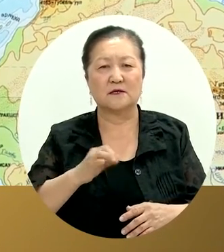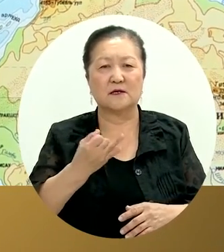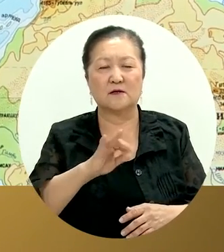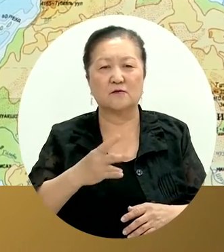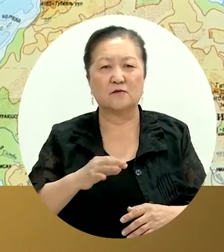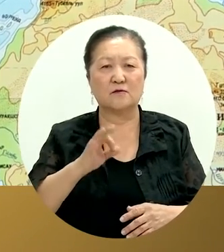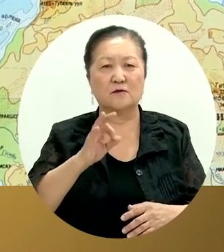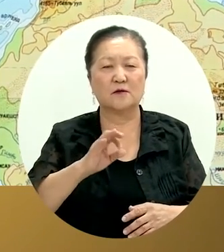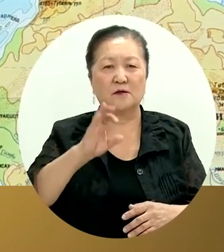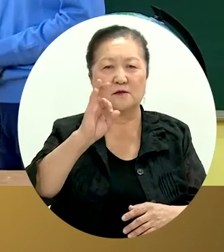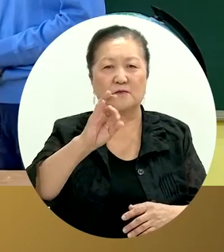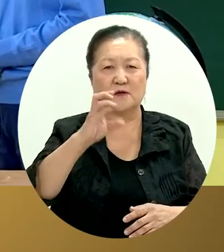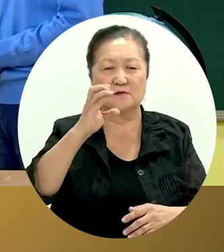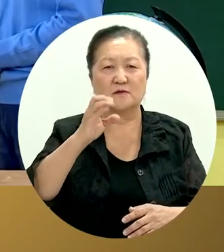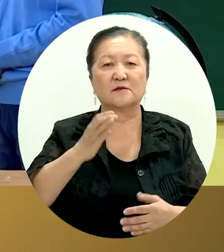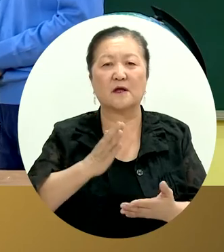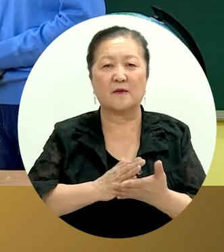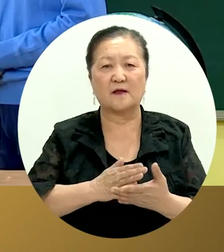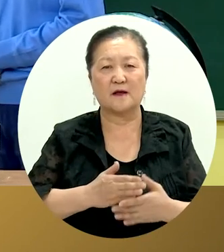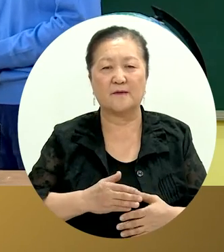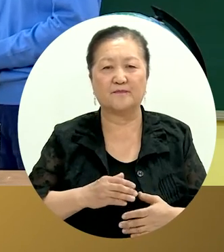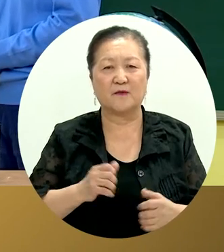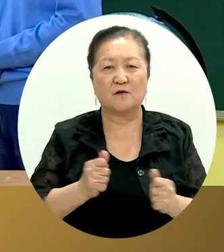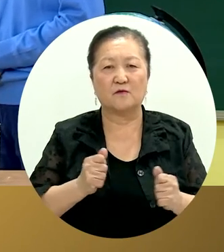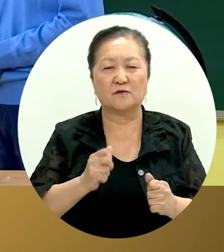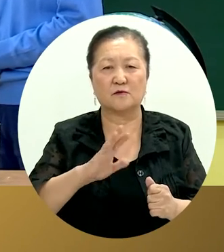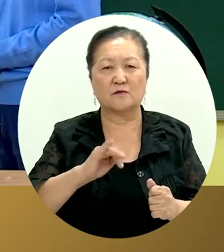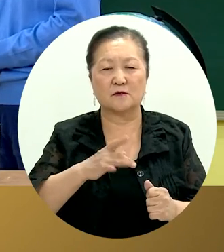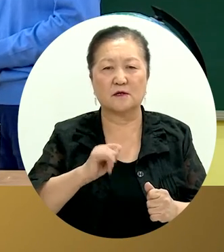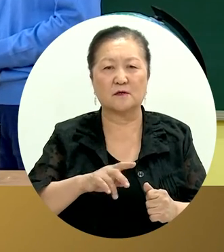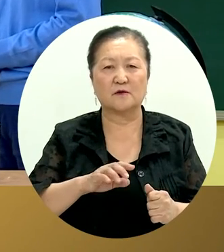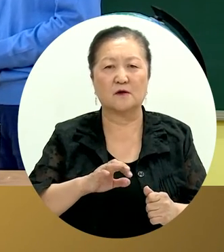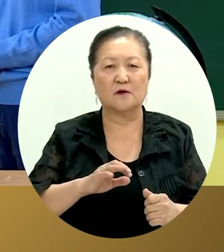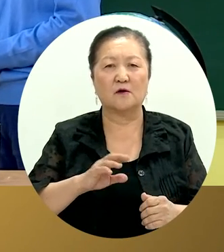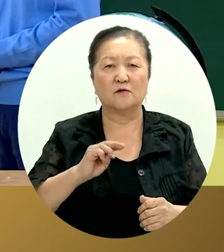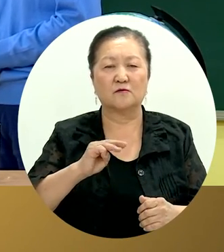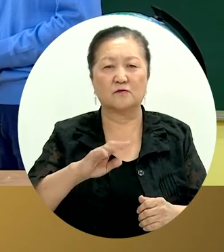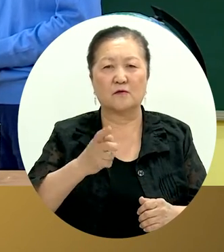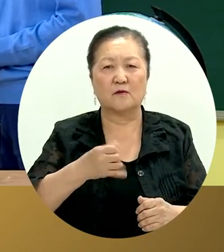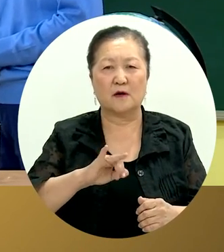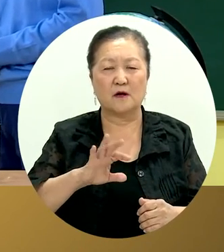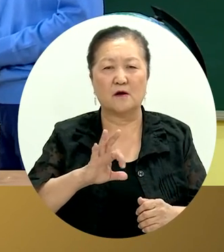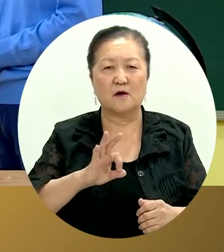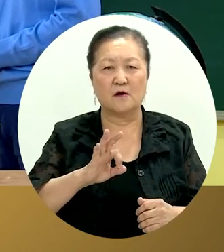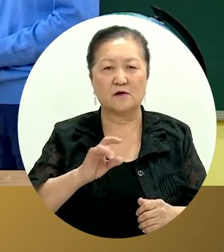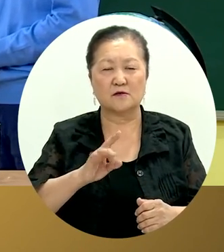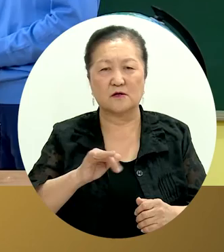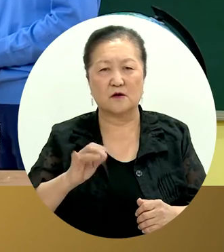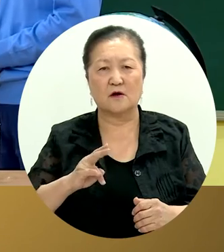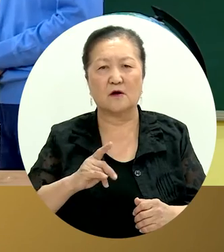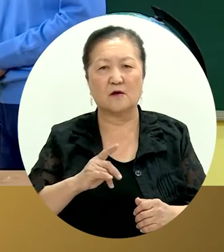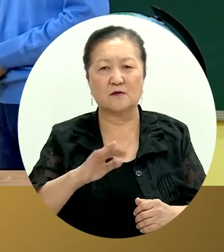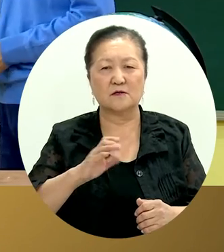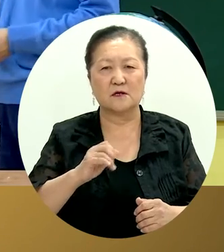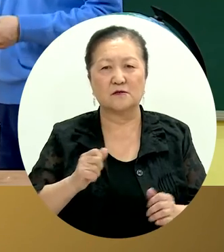За хүүтэн урсгал гэдэг бол за тухайн орчныхоо уснаас илүү хүүтэн температуртай ус эхэлж байгаа.